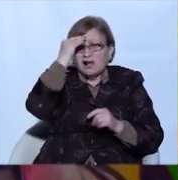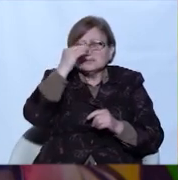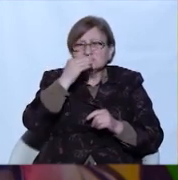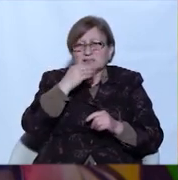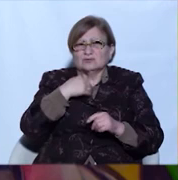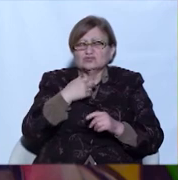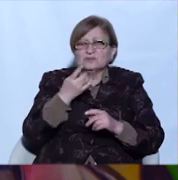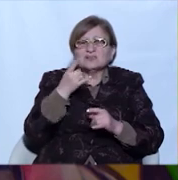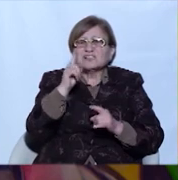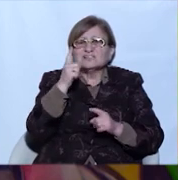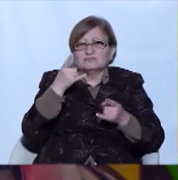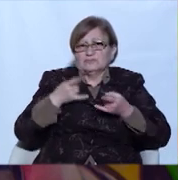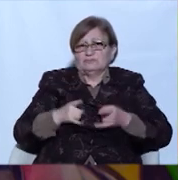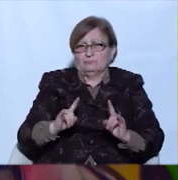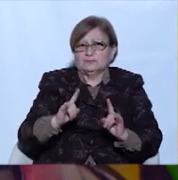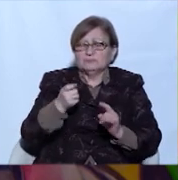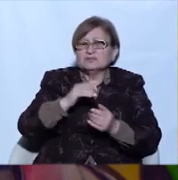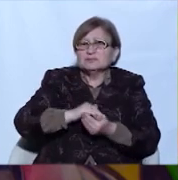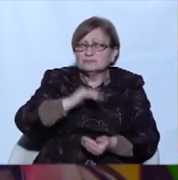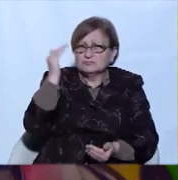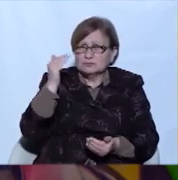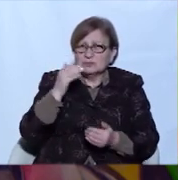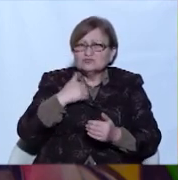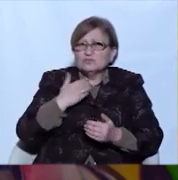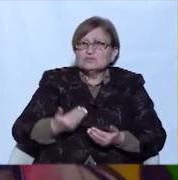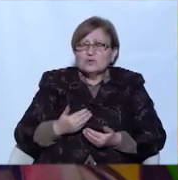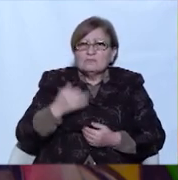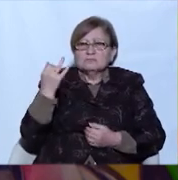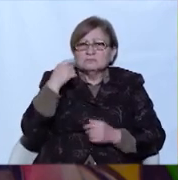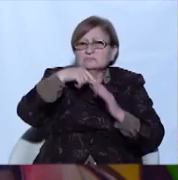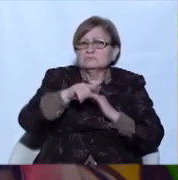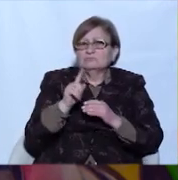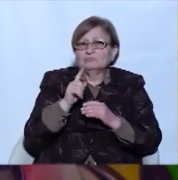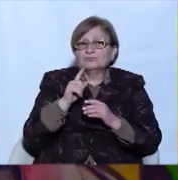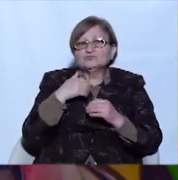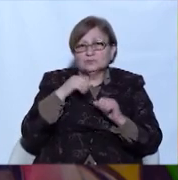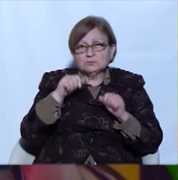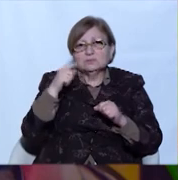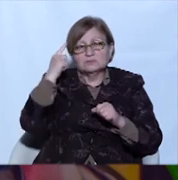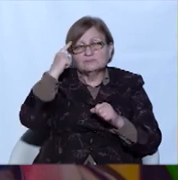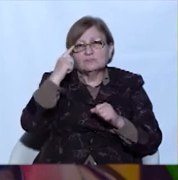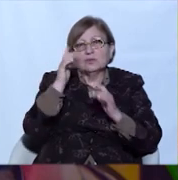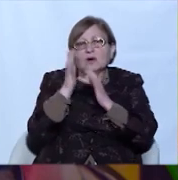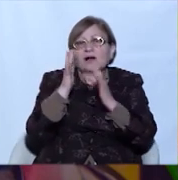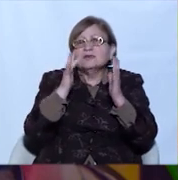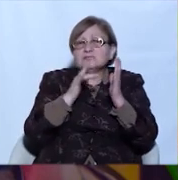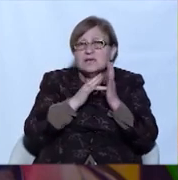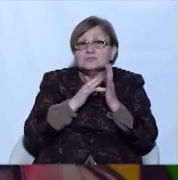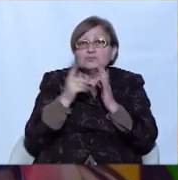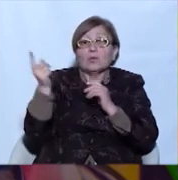აქვს ჩვენს ცხოვრებას და შეიძლება თუ არა ვიფიქროთ რომ იესომ